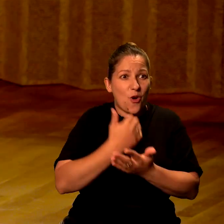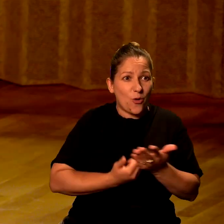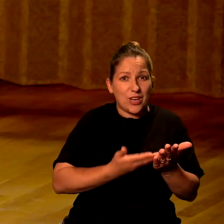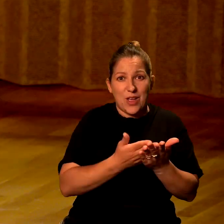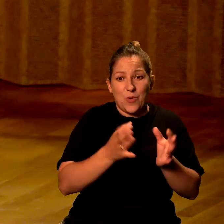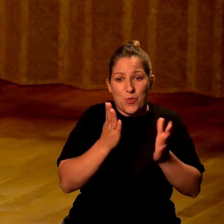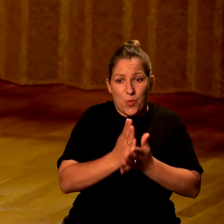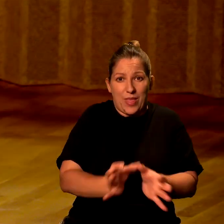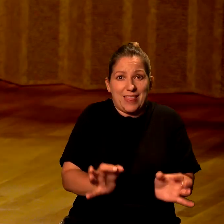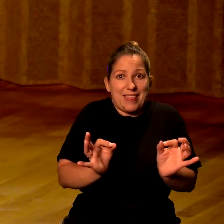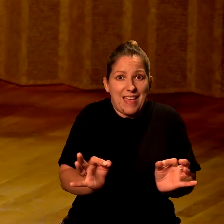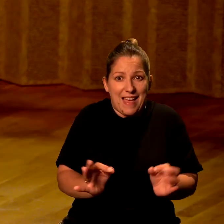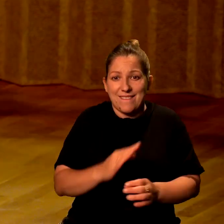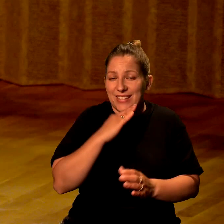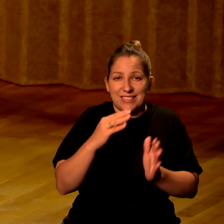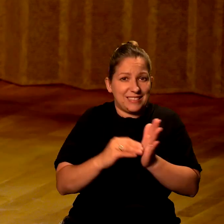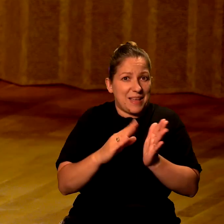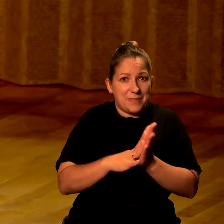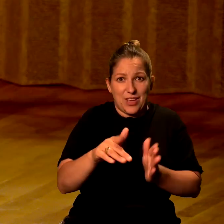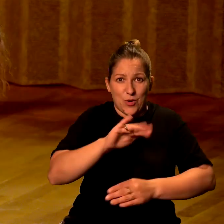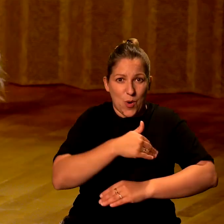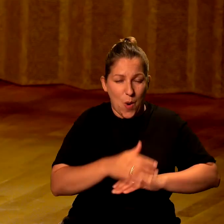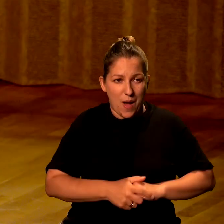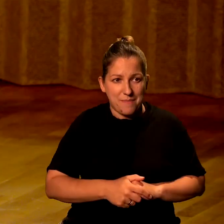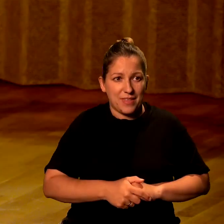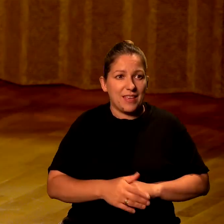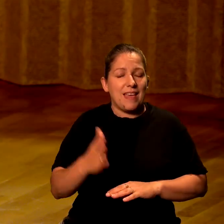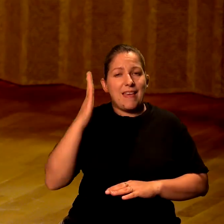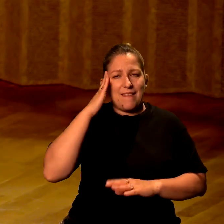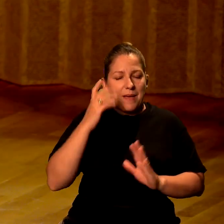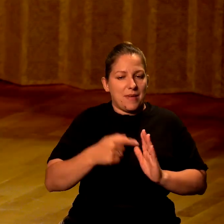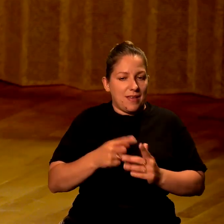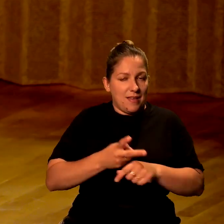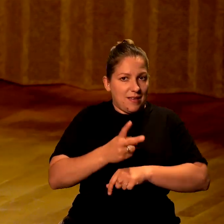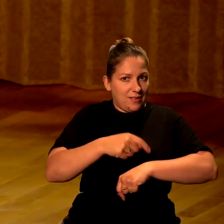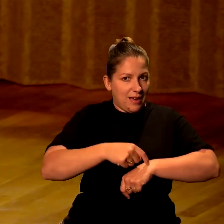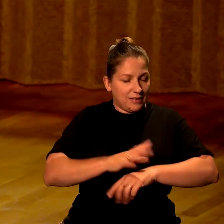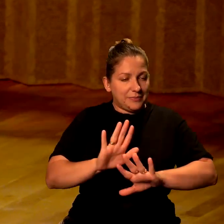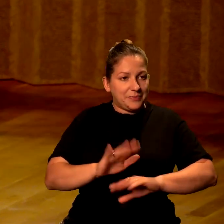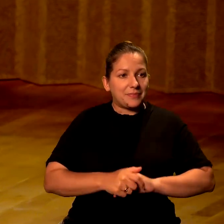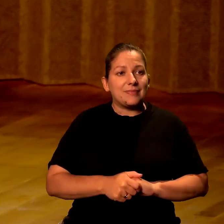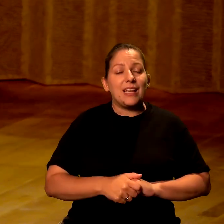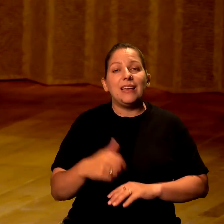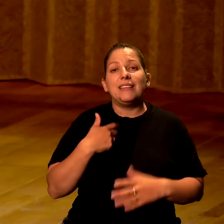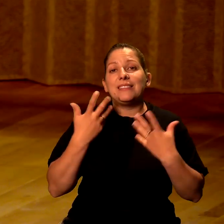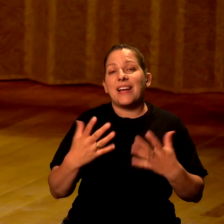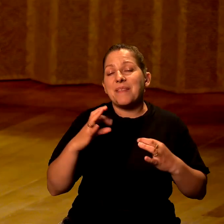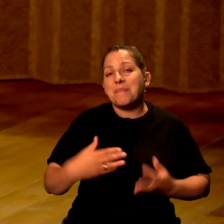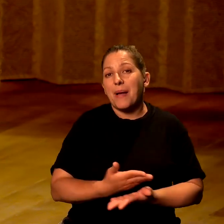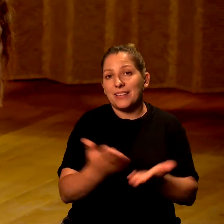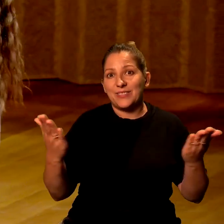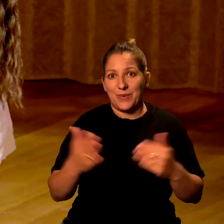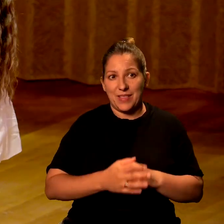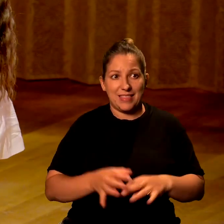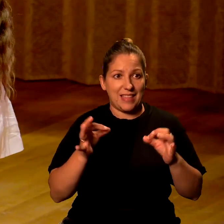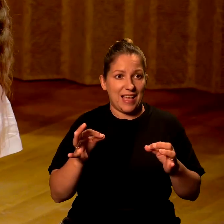już teraz. Wystarczy, zapiszecie szkołę. Wiem, że przegięłam i dlatego chciałam Państwu